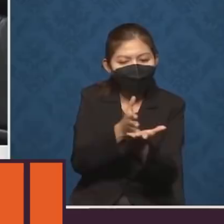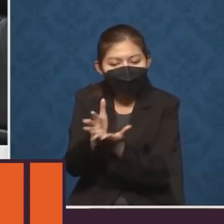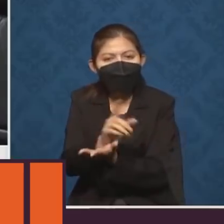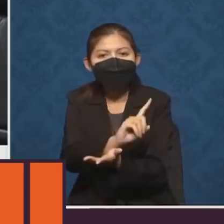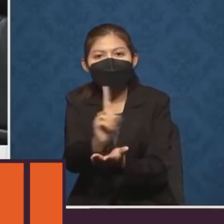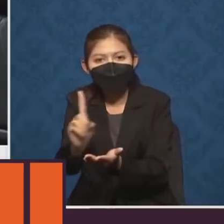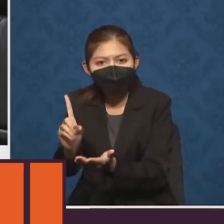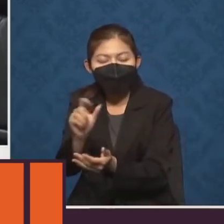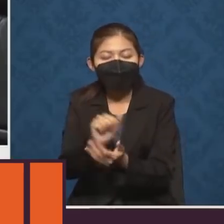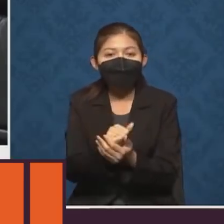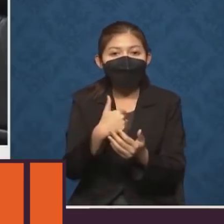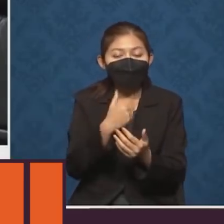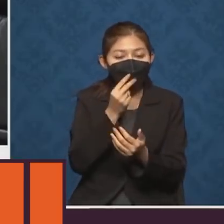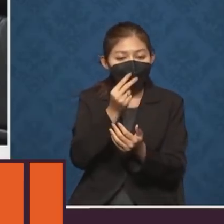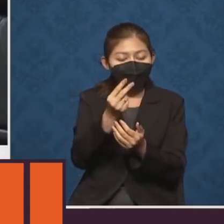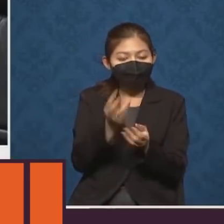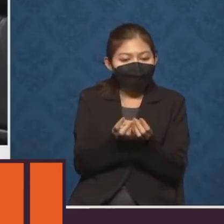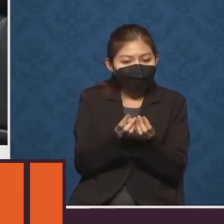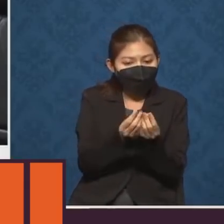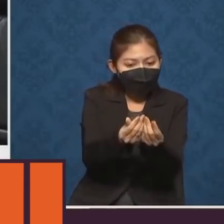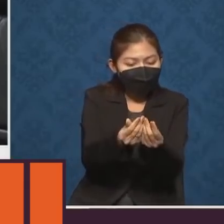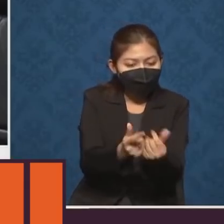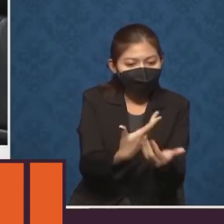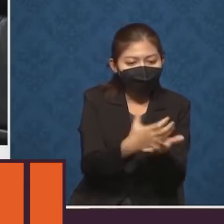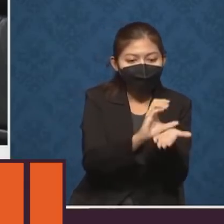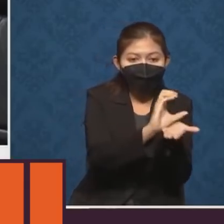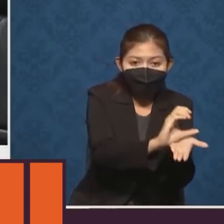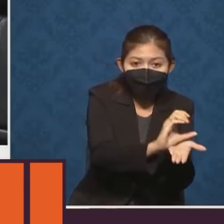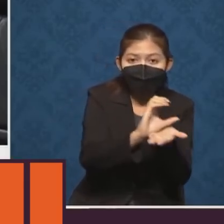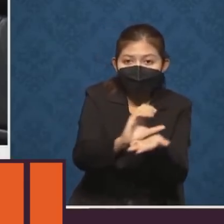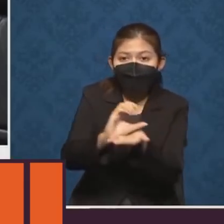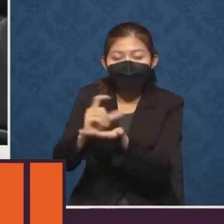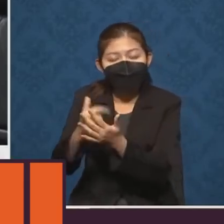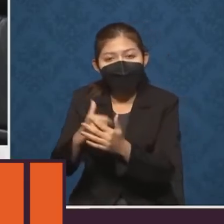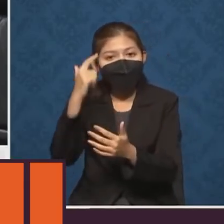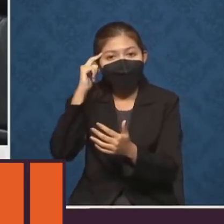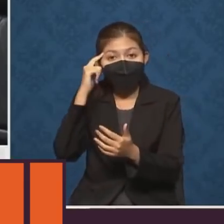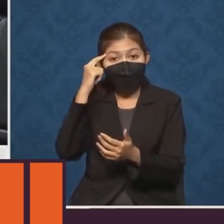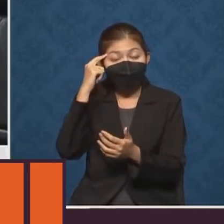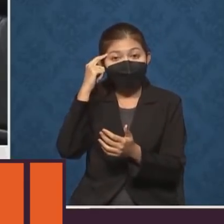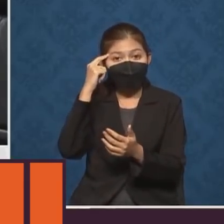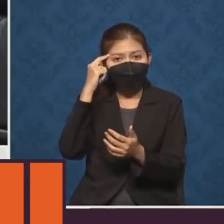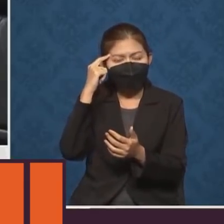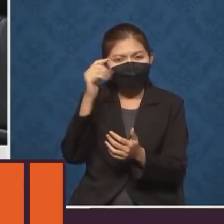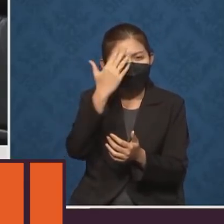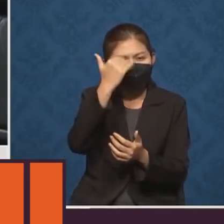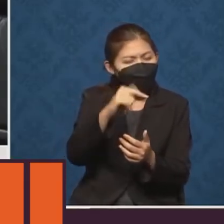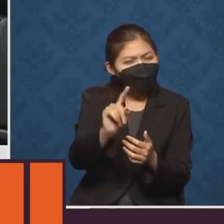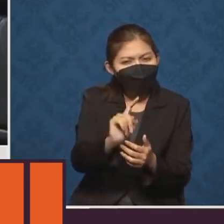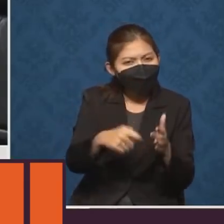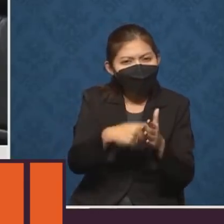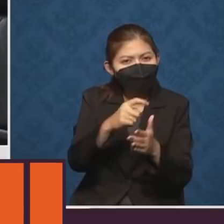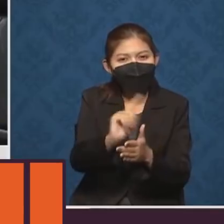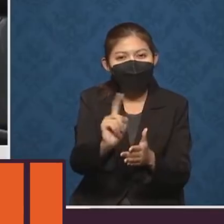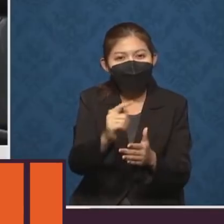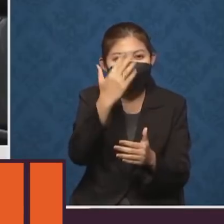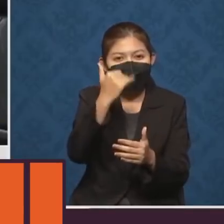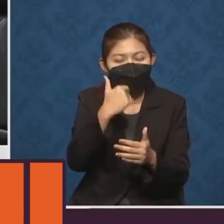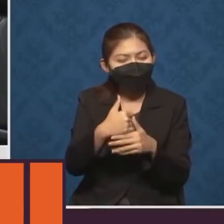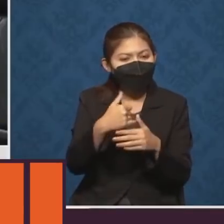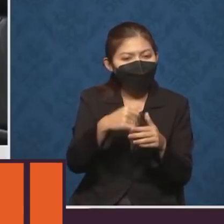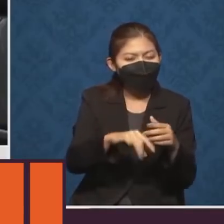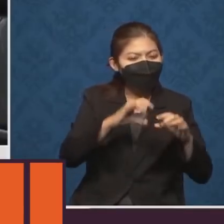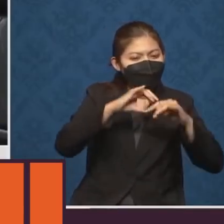พอไปดูในรายละเอียดในแต่ละกองทุนเนี่ยจะเราจะไม่ทราบครับว่า Fเพราะเหตุใดนะเพราะความผิดพลาดแบบไหน